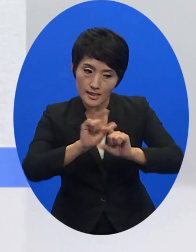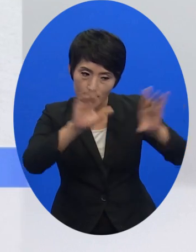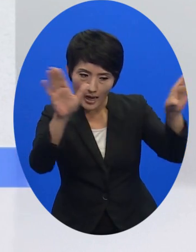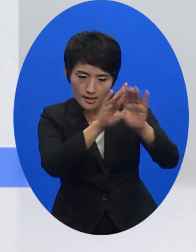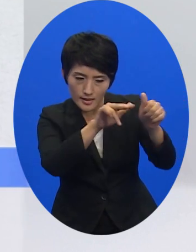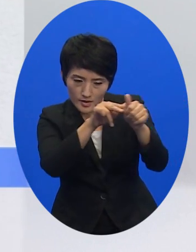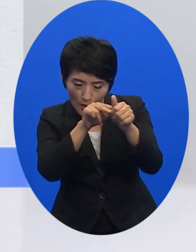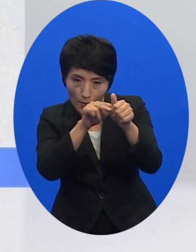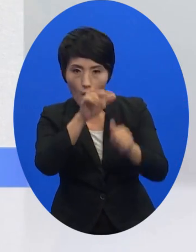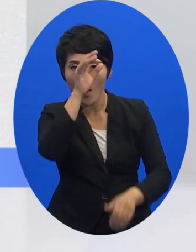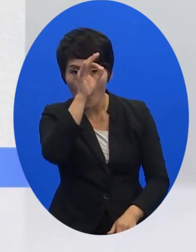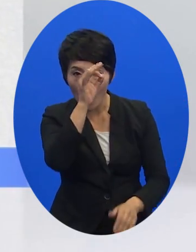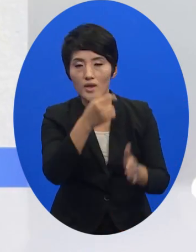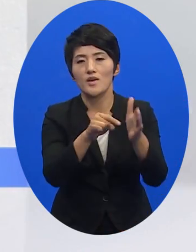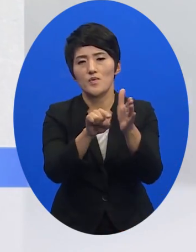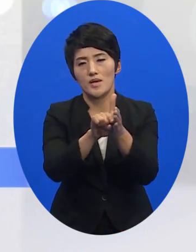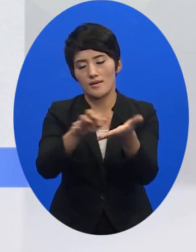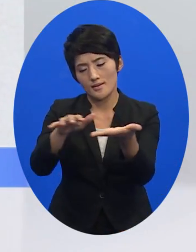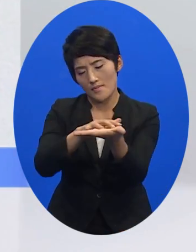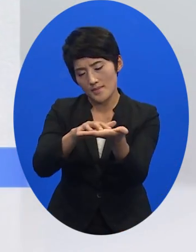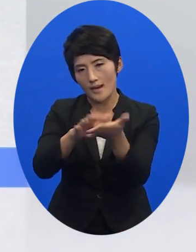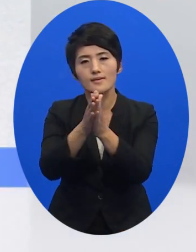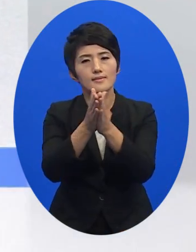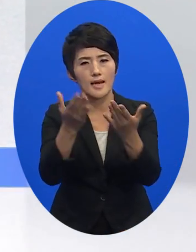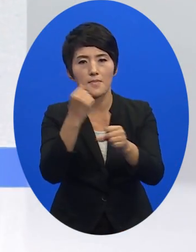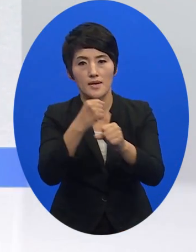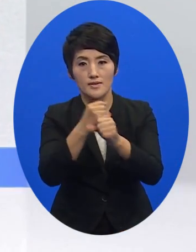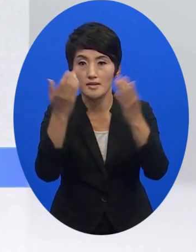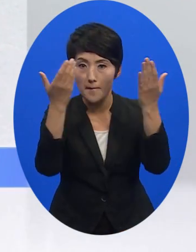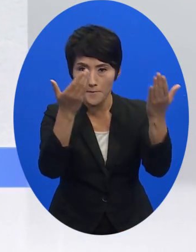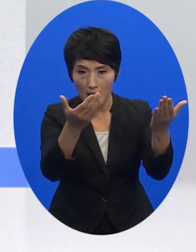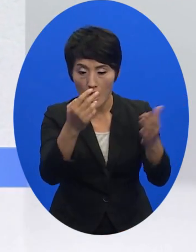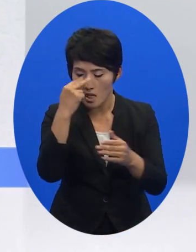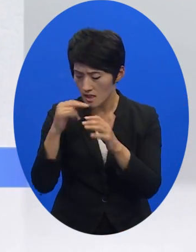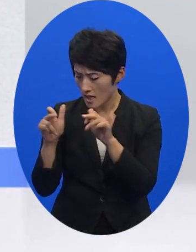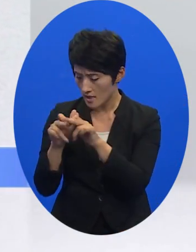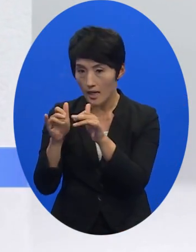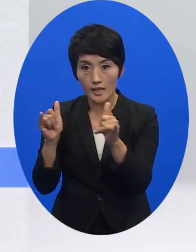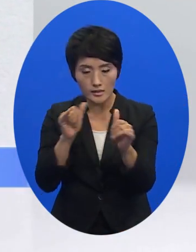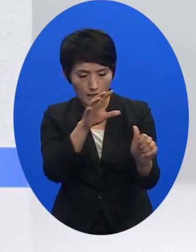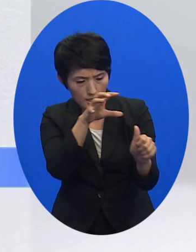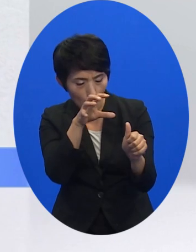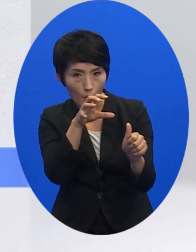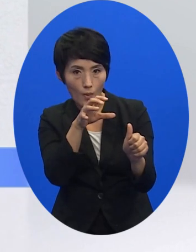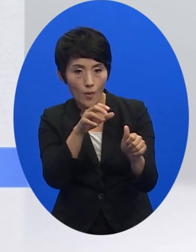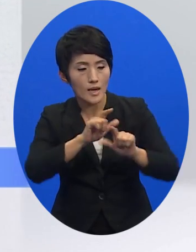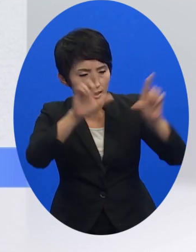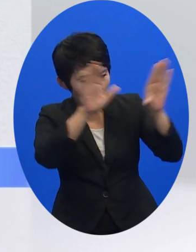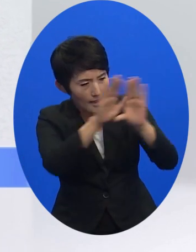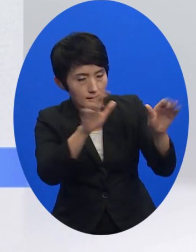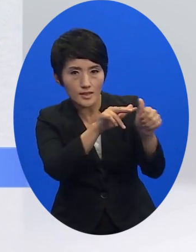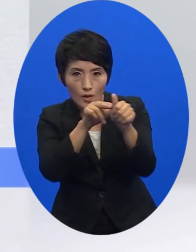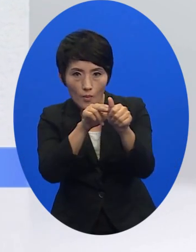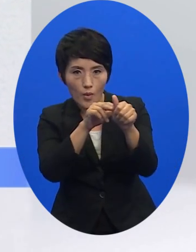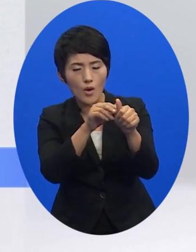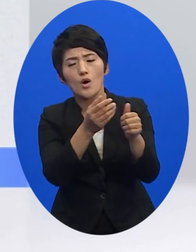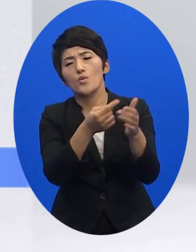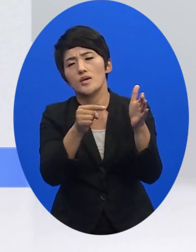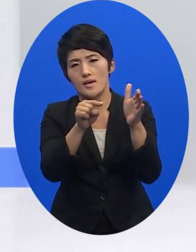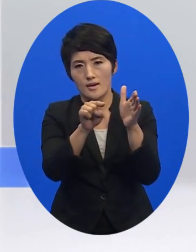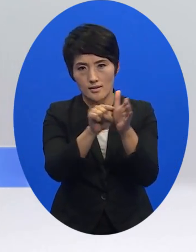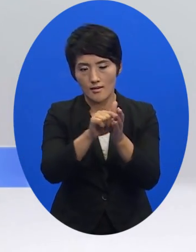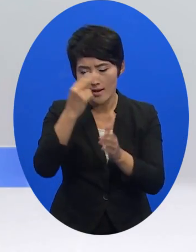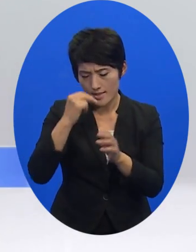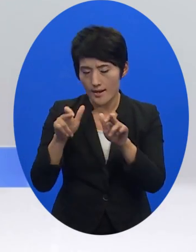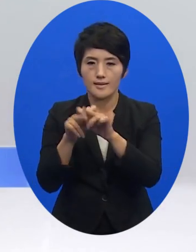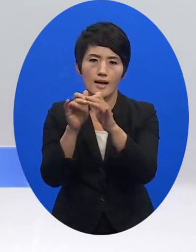기후변화의 과학적 근거를 발간했습니다. 시각장애인들이 편리하게 이용할 수 있도록 전국의 점자도서관과 시각장애인